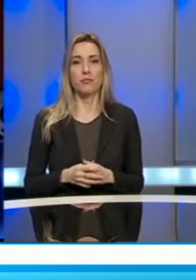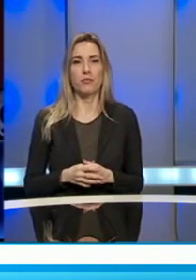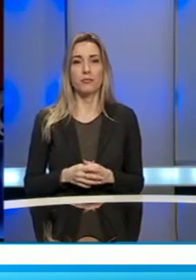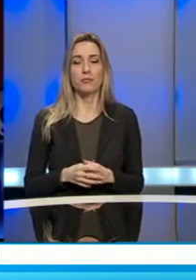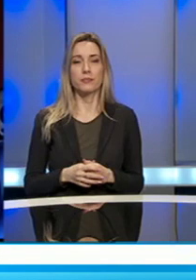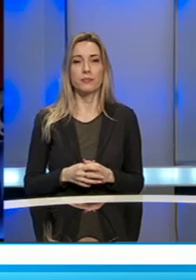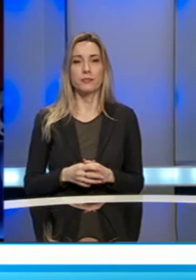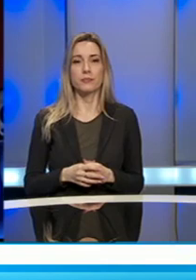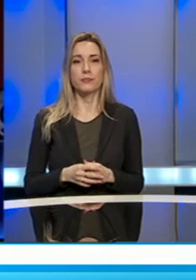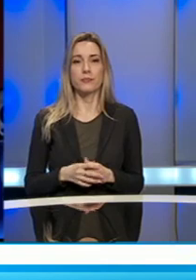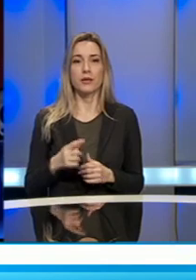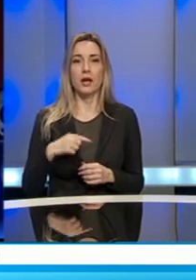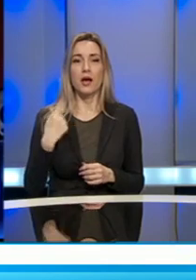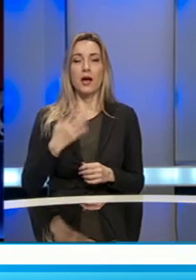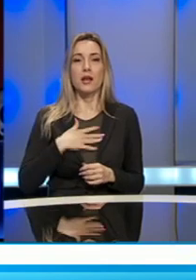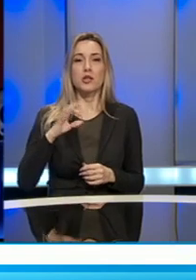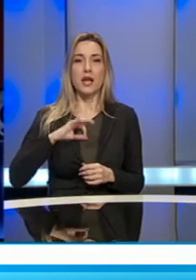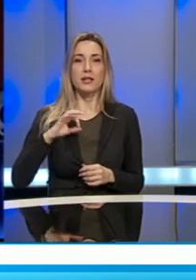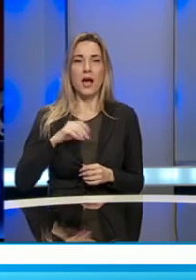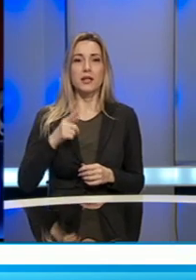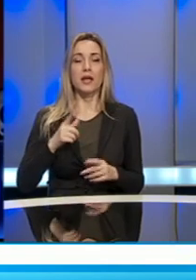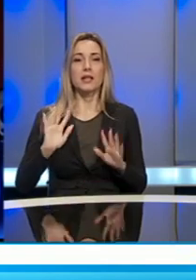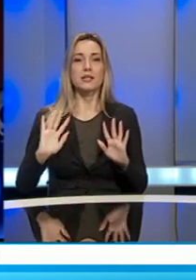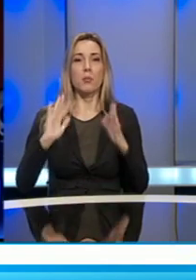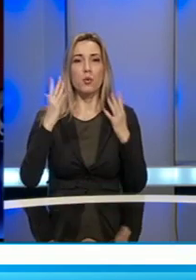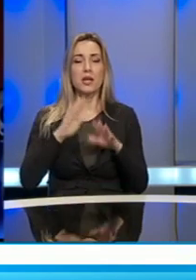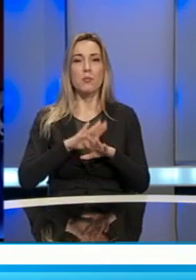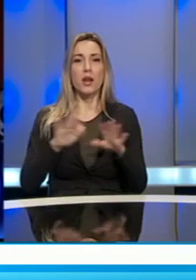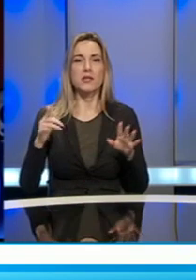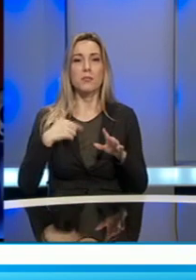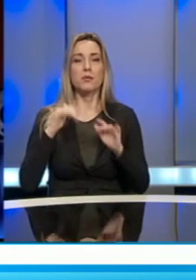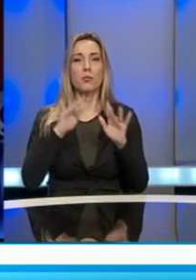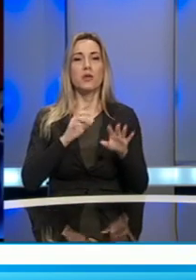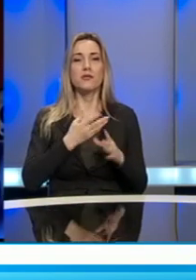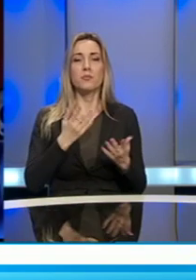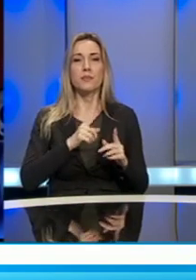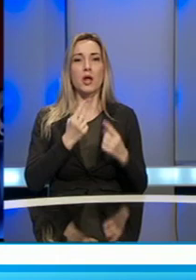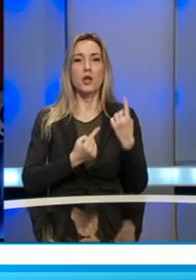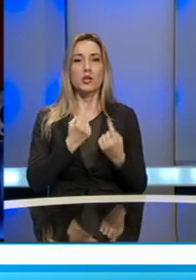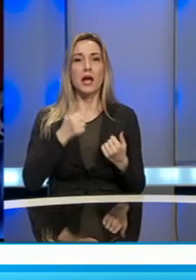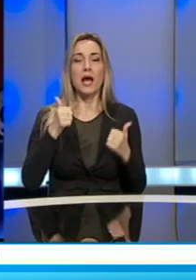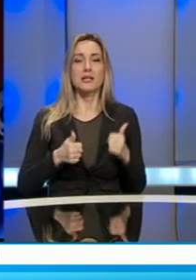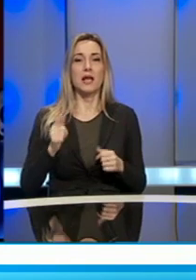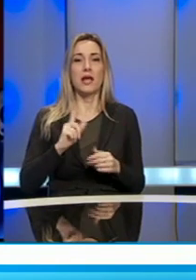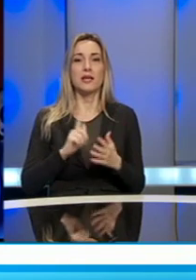šta, nije naš zadatak da se bunimo na sve i da smo protiv bilo čega. Danas nije